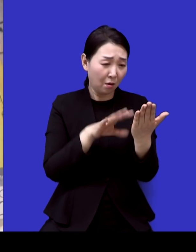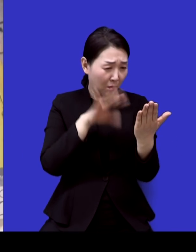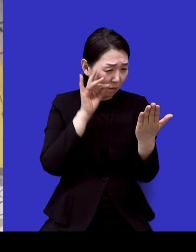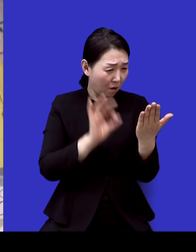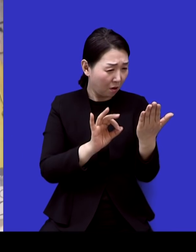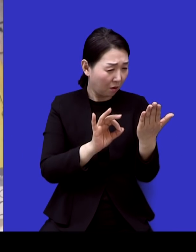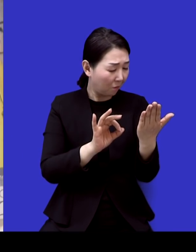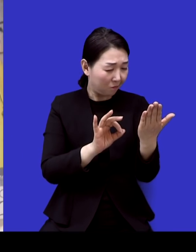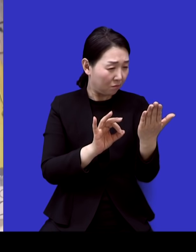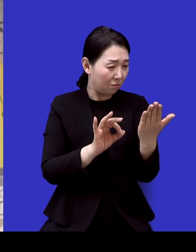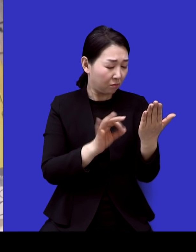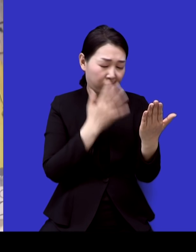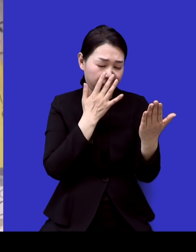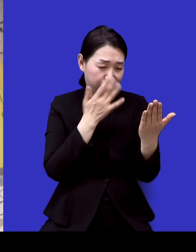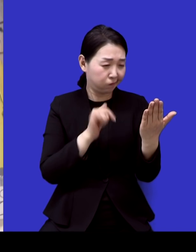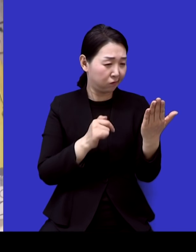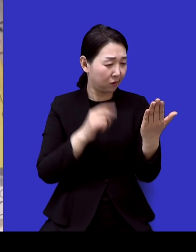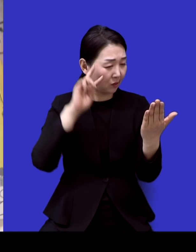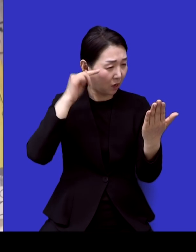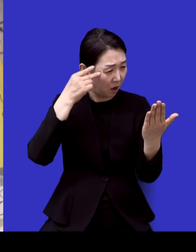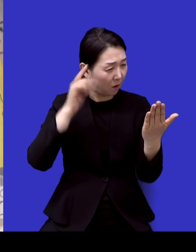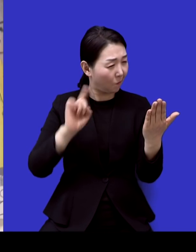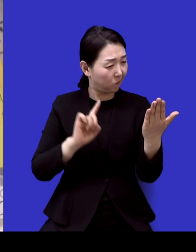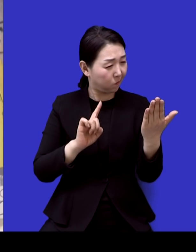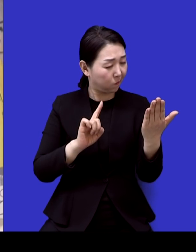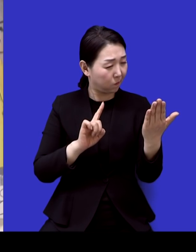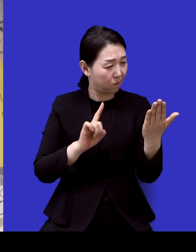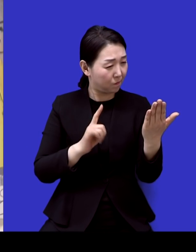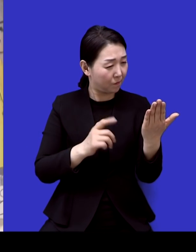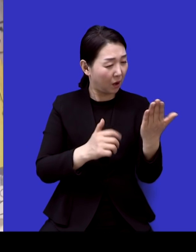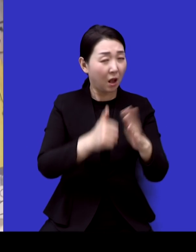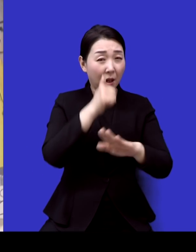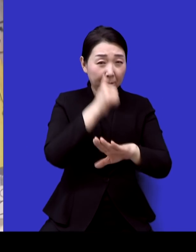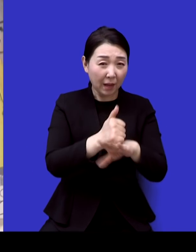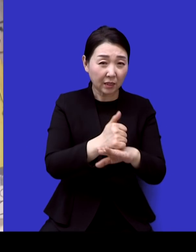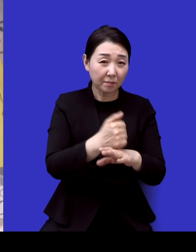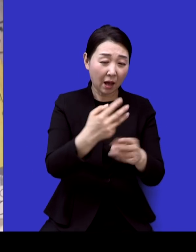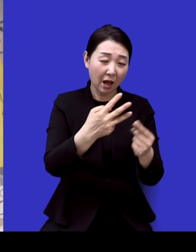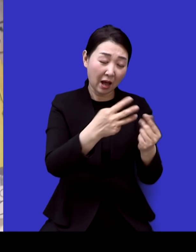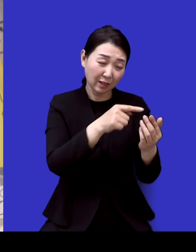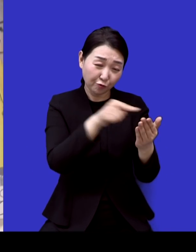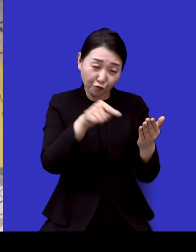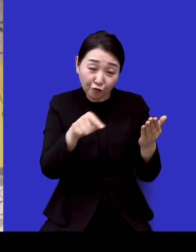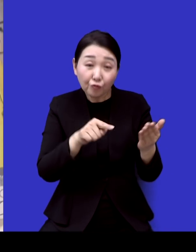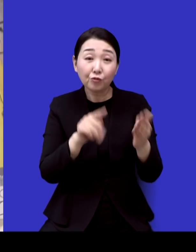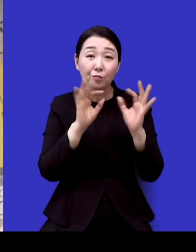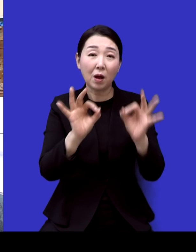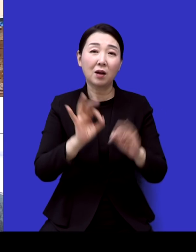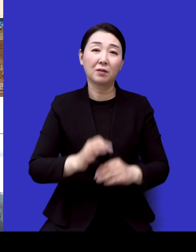가요. 이게 뭐지? 아, 나의 착각이었나? 예. 그런데 전도서 3장 마지막 세 절에 예. 어떻게 적혀 있냐면